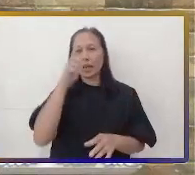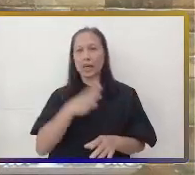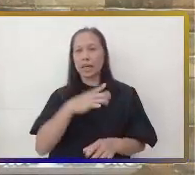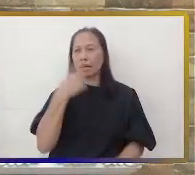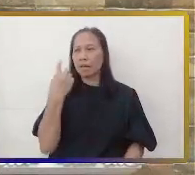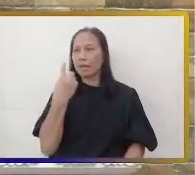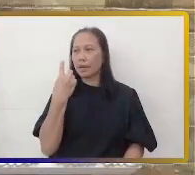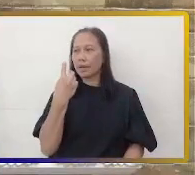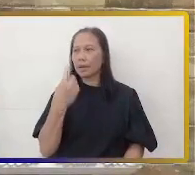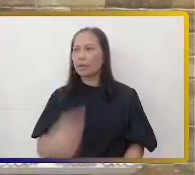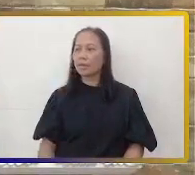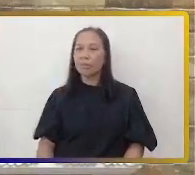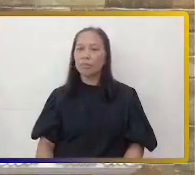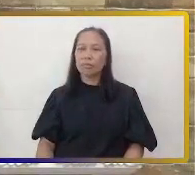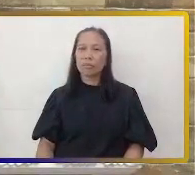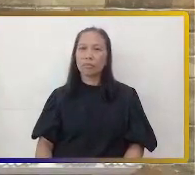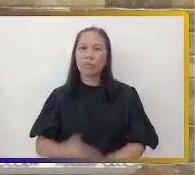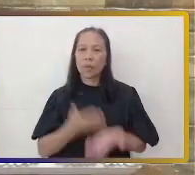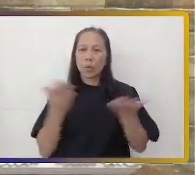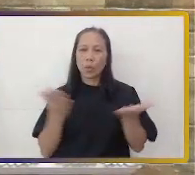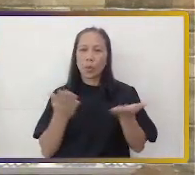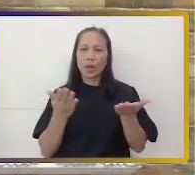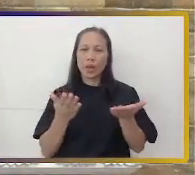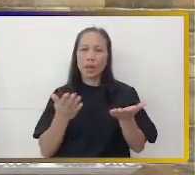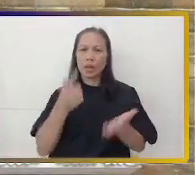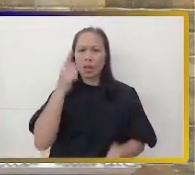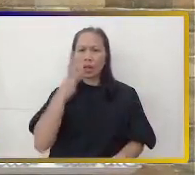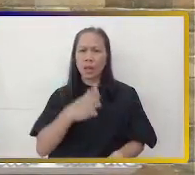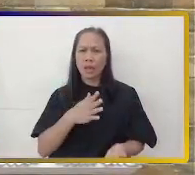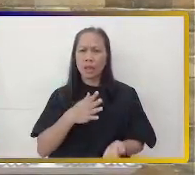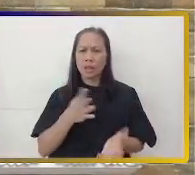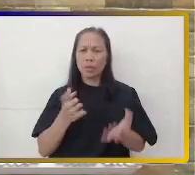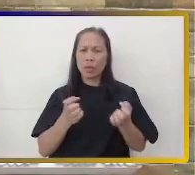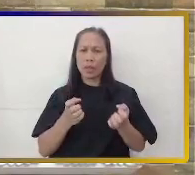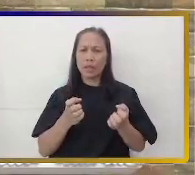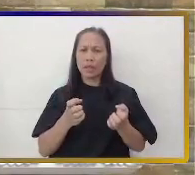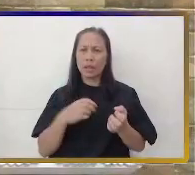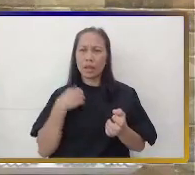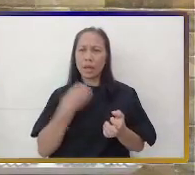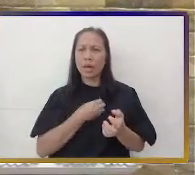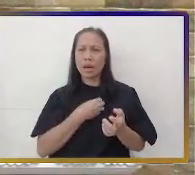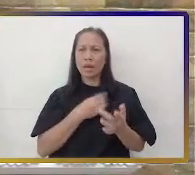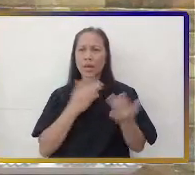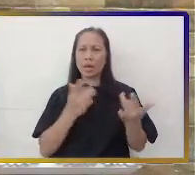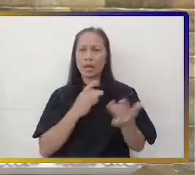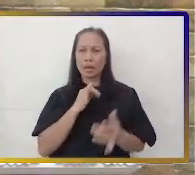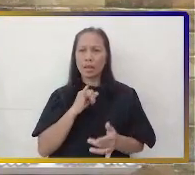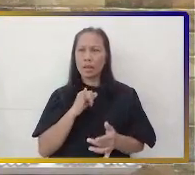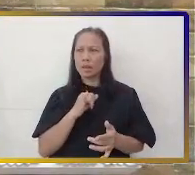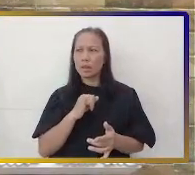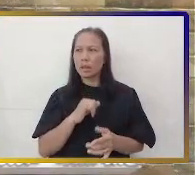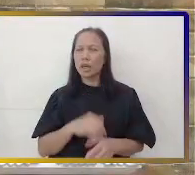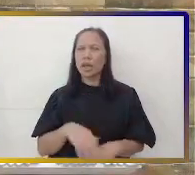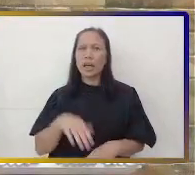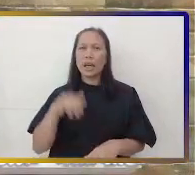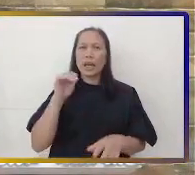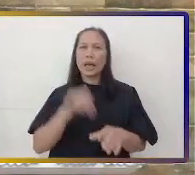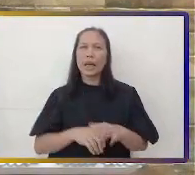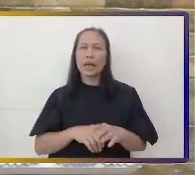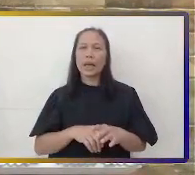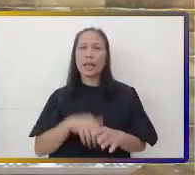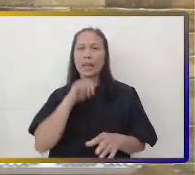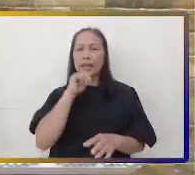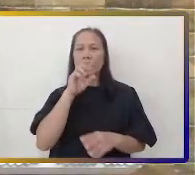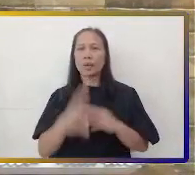course saan mag gugustuhin ang Diyos yung puso natin hindi sa tempo sa Eternal saan mag gugustuhin ng Diyos ang